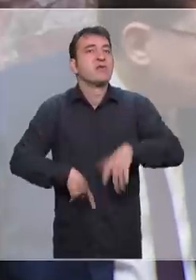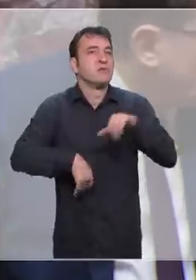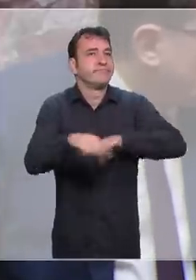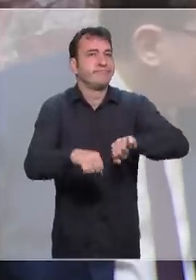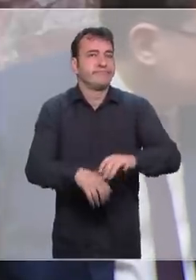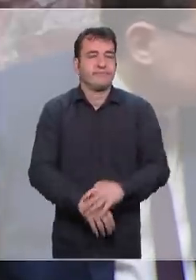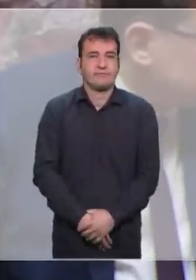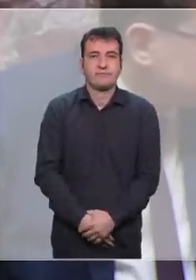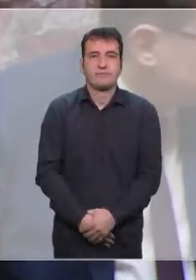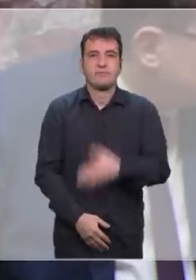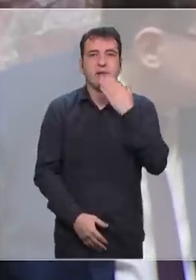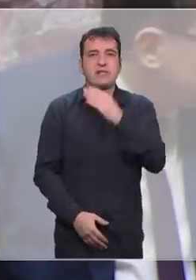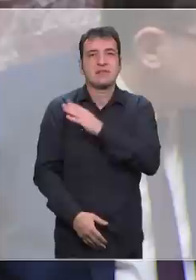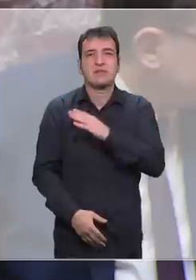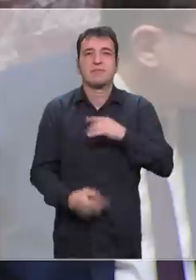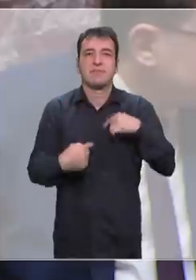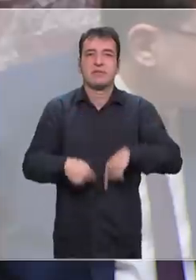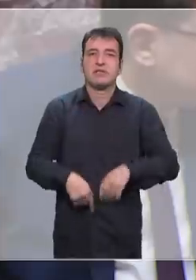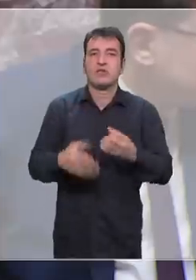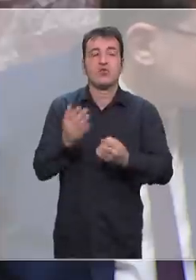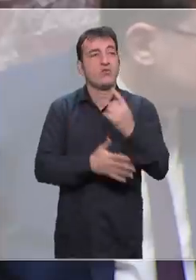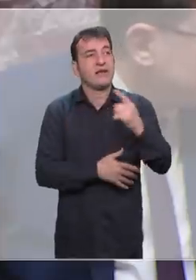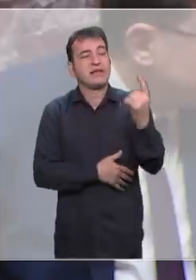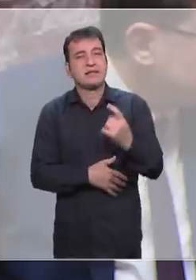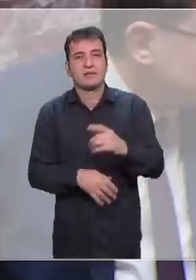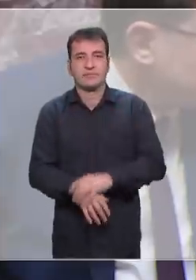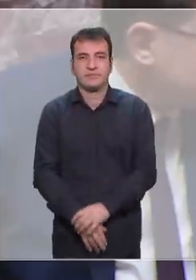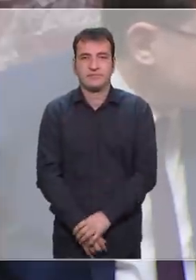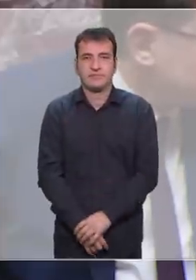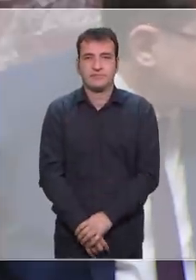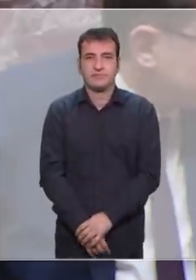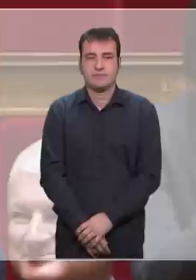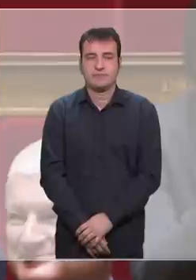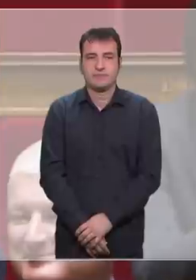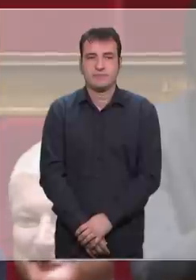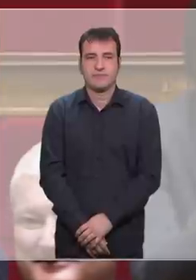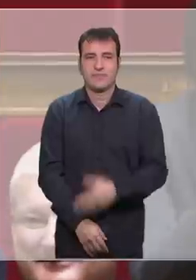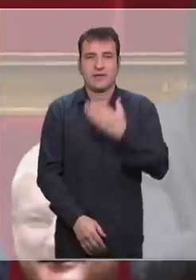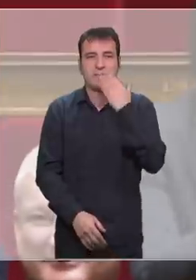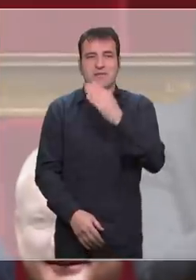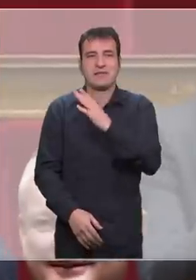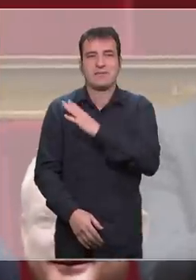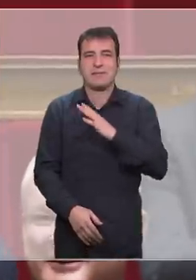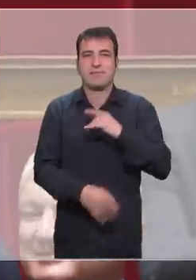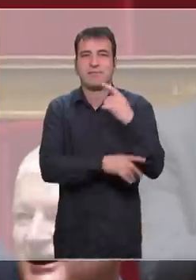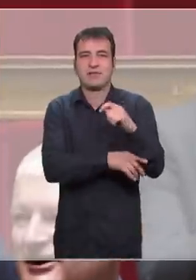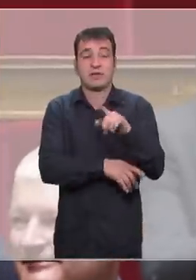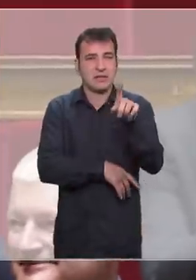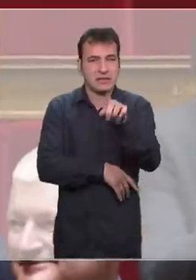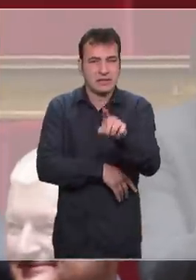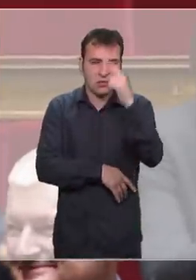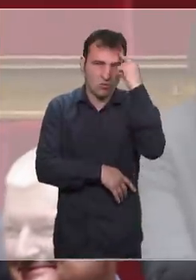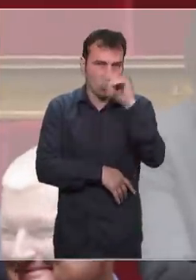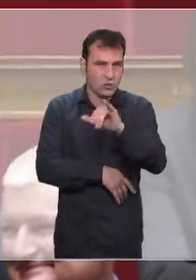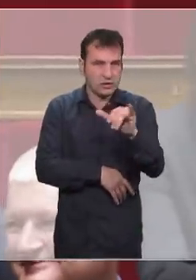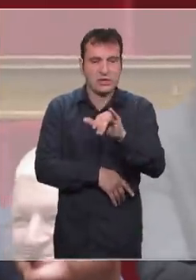Ministre. La parole est à Madame Marina Ferrari pour le groupe démocrate. Merci, Madame la Présidente. Ma question s'adresse